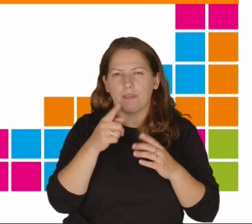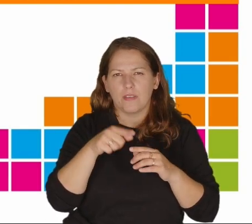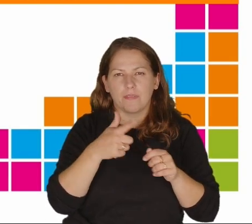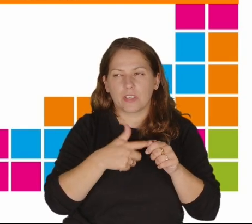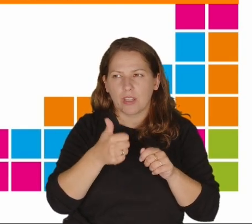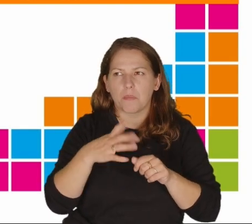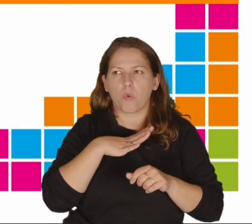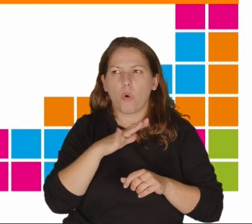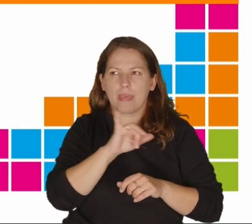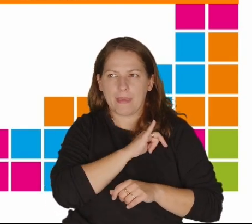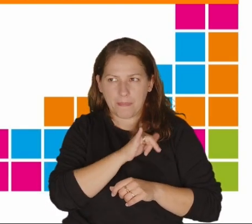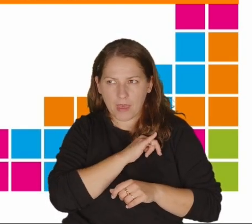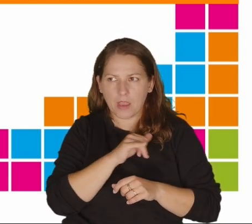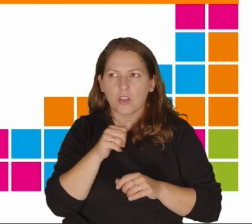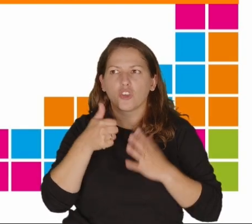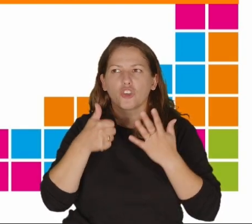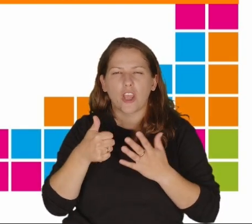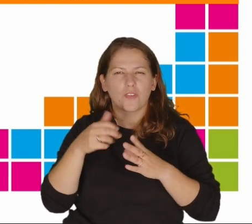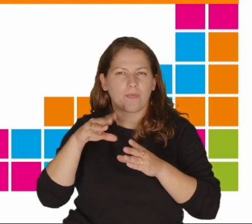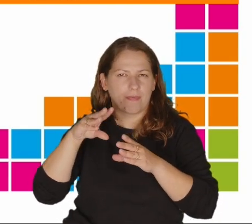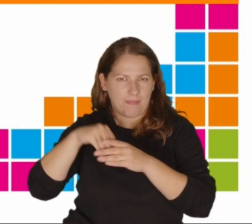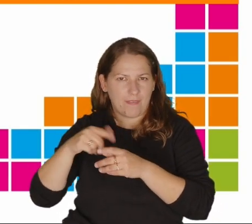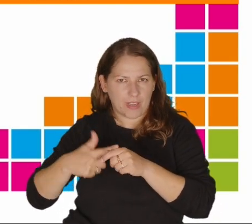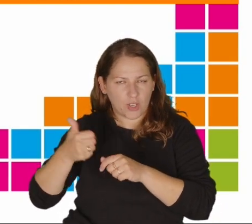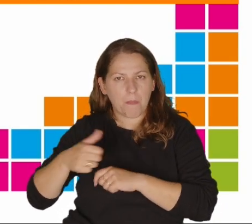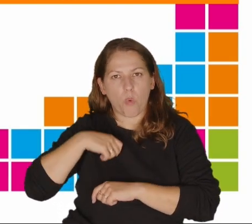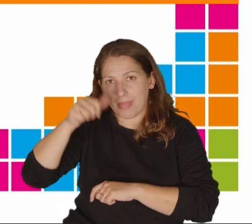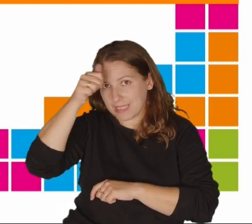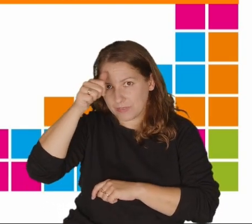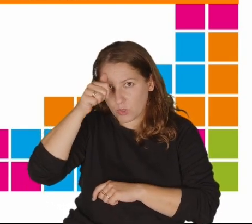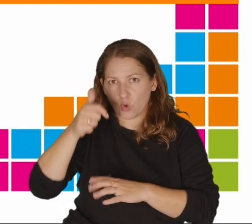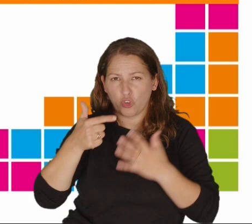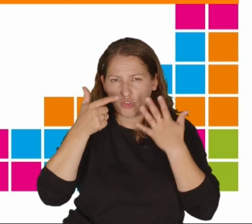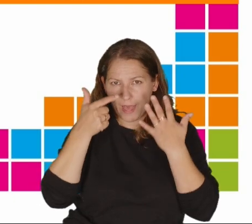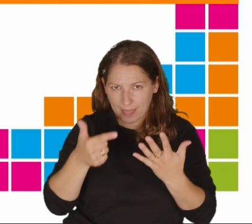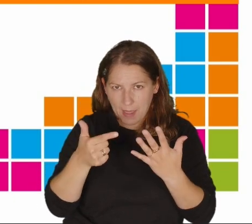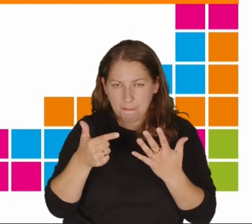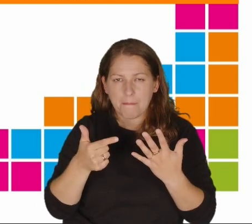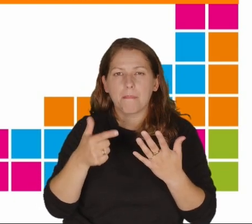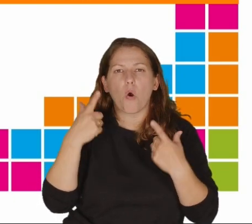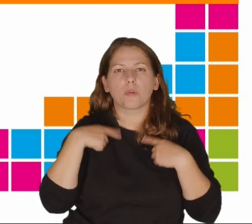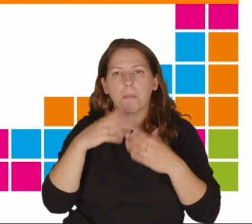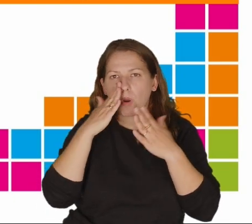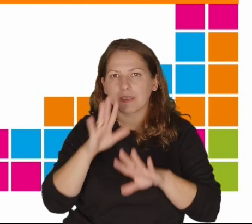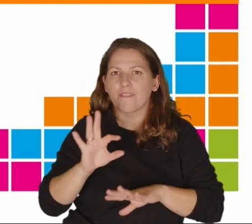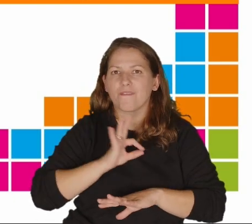imię, w 6 na 21 było też nazwisko, w 7 osoby